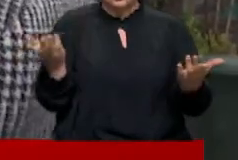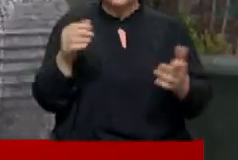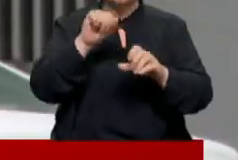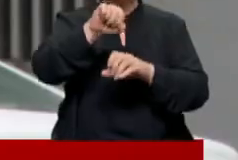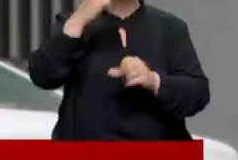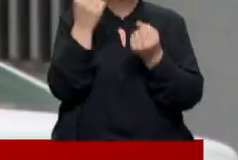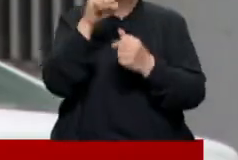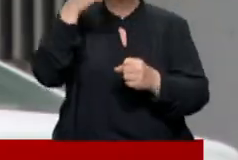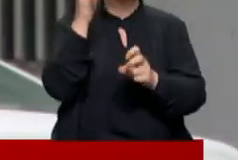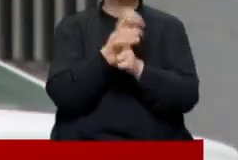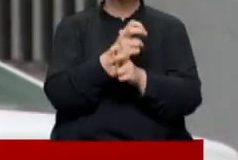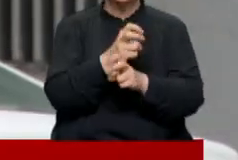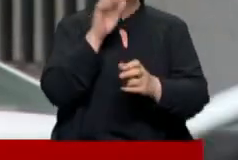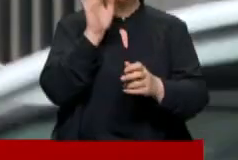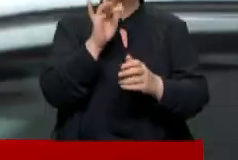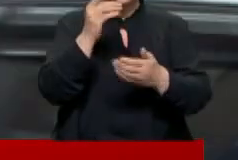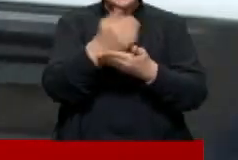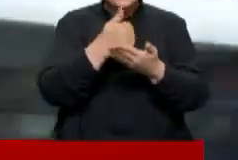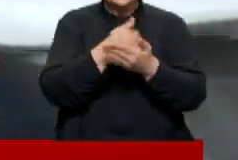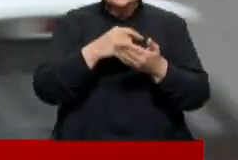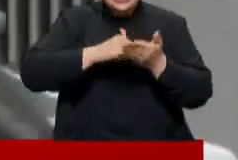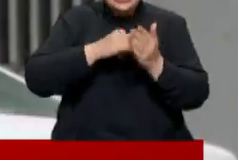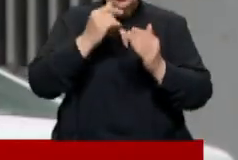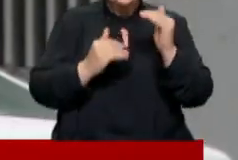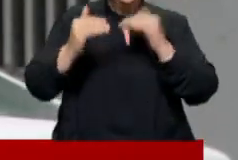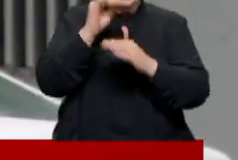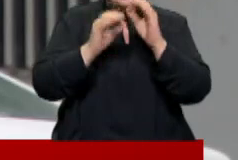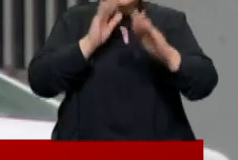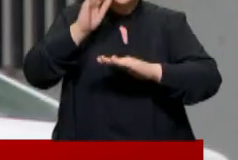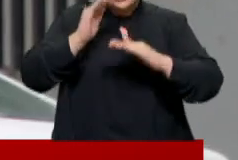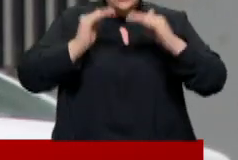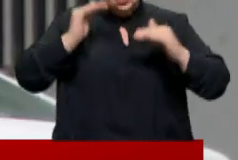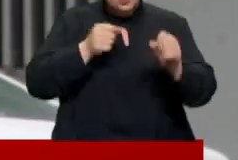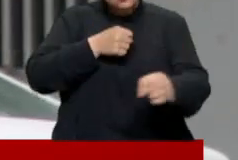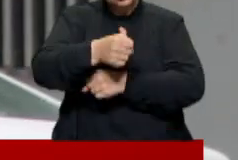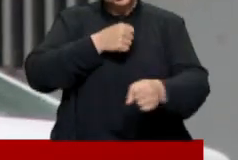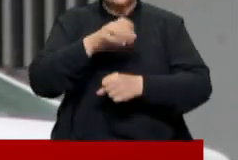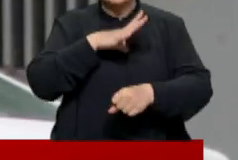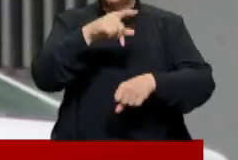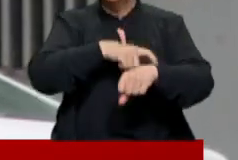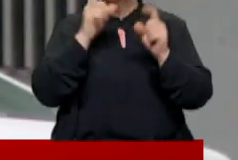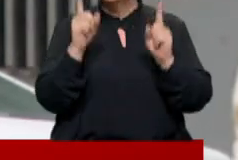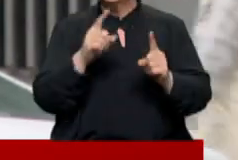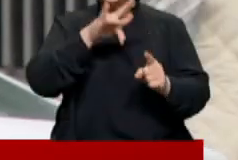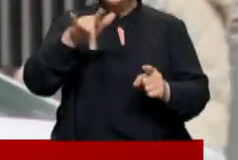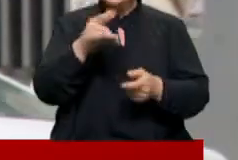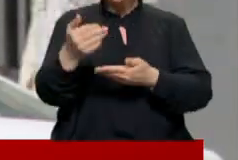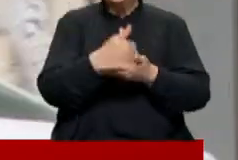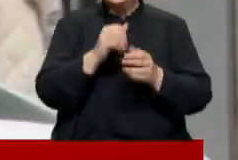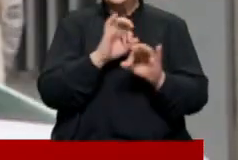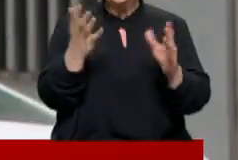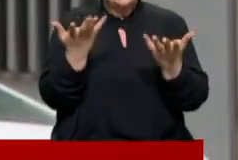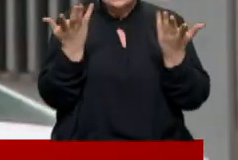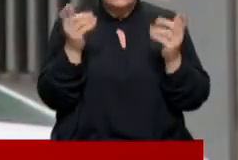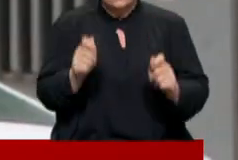Dolabım bomboş. Orta gelirli bile geçinebilmek için yüksek enflasyonla mücadele ediyor. Peki bu dönemde işsiz, gelirsiz acaba